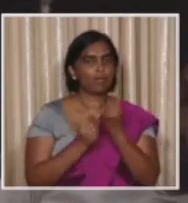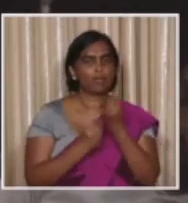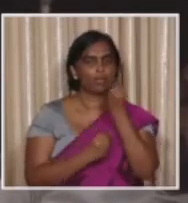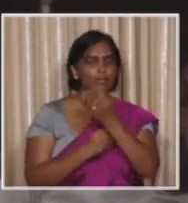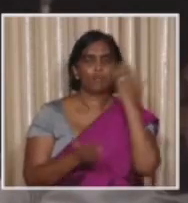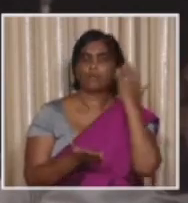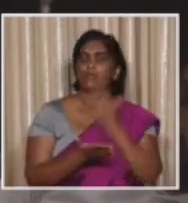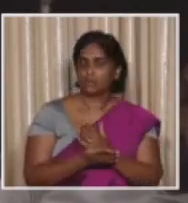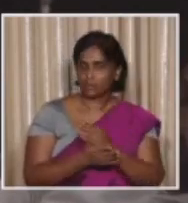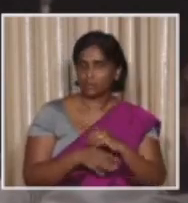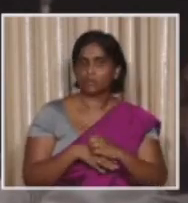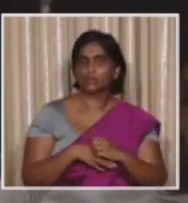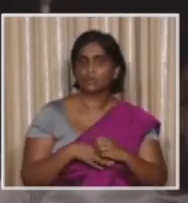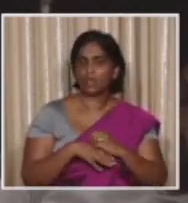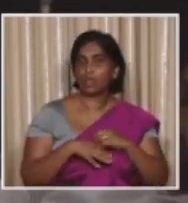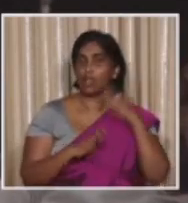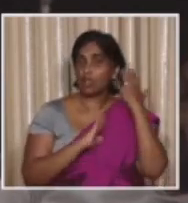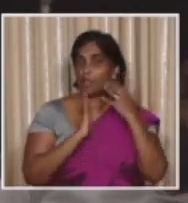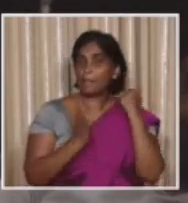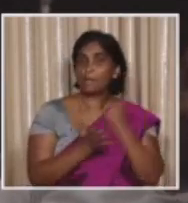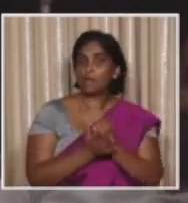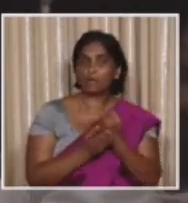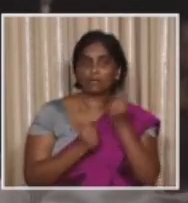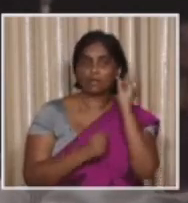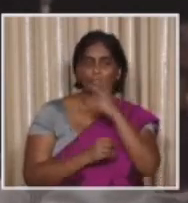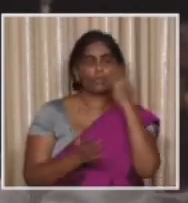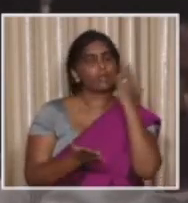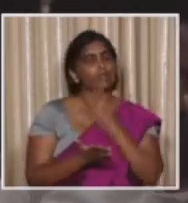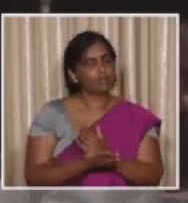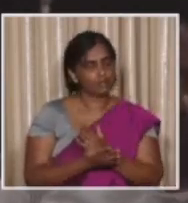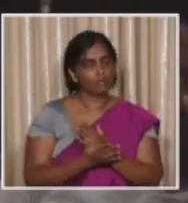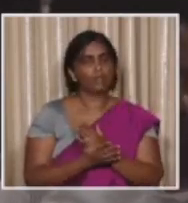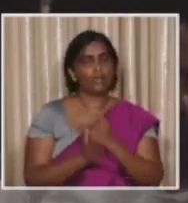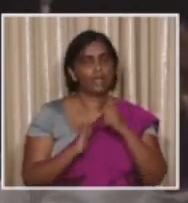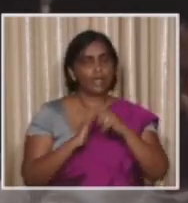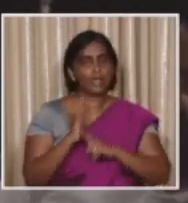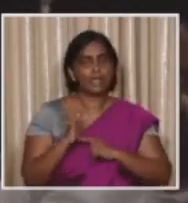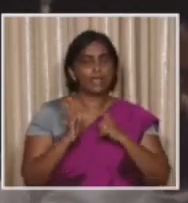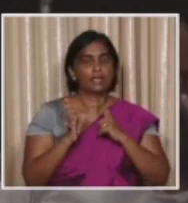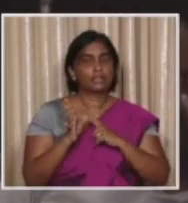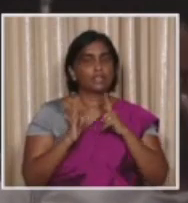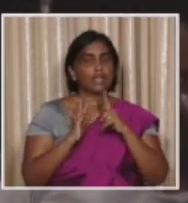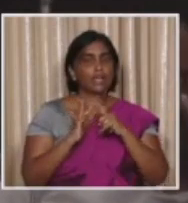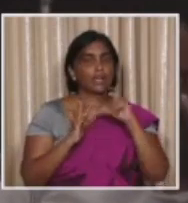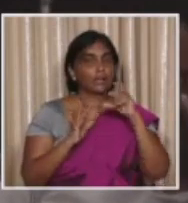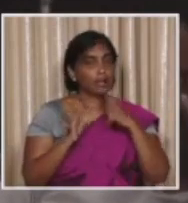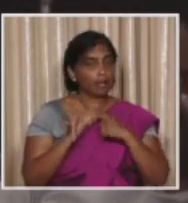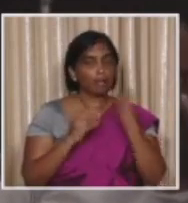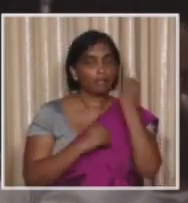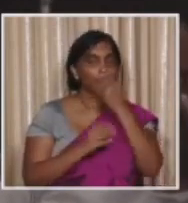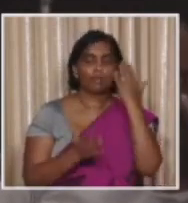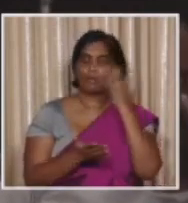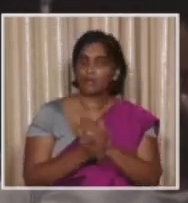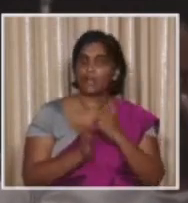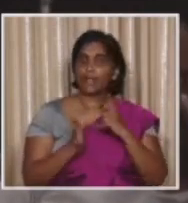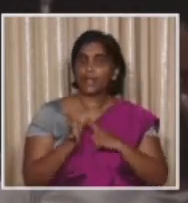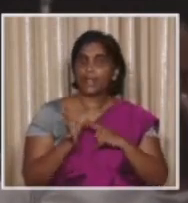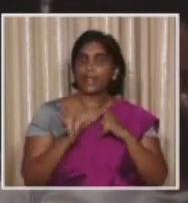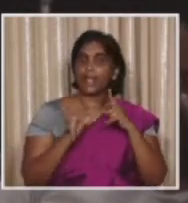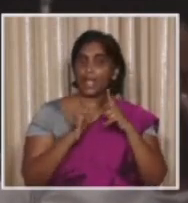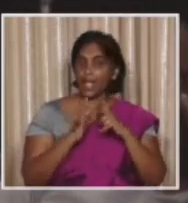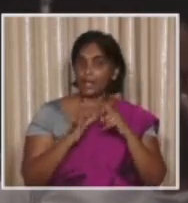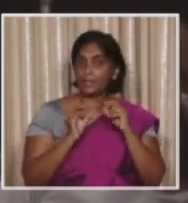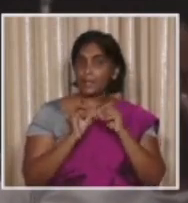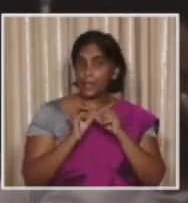නැවතුණා. ලෝක බැංකුව දෙන මුදල් නැවතුණා. ජයික ආයතන දෙන මුදල් නැවතුණා. AIIB එක දෙන මුදල්